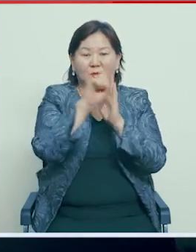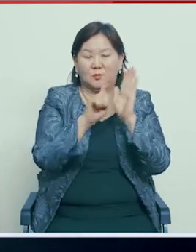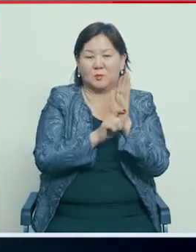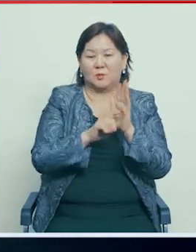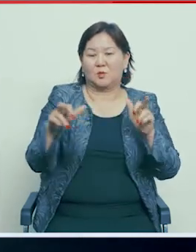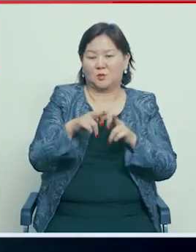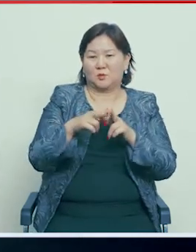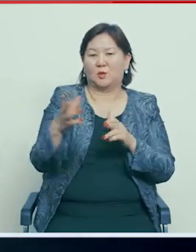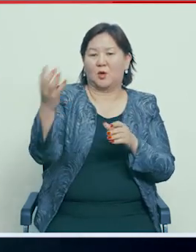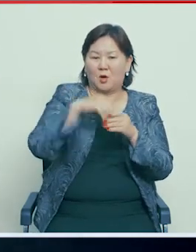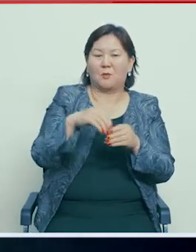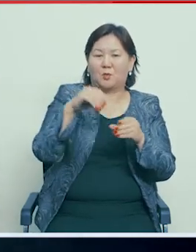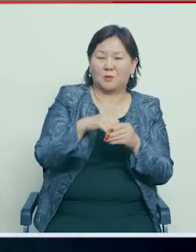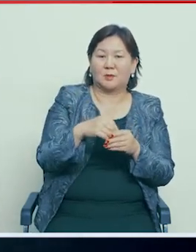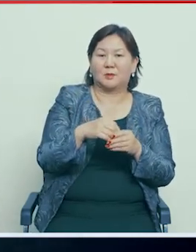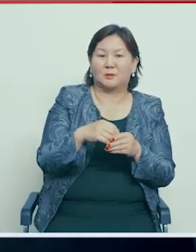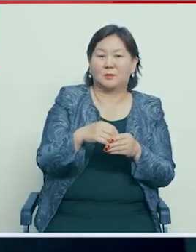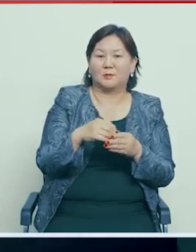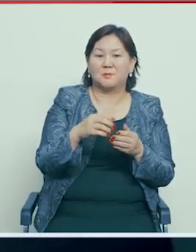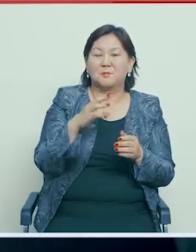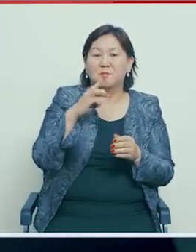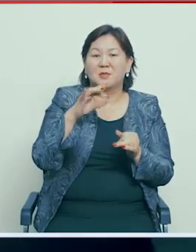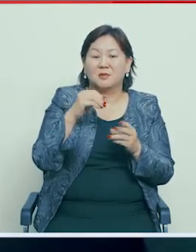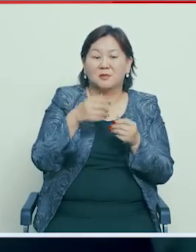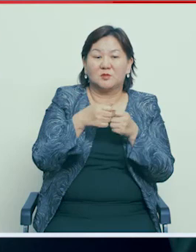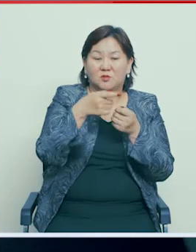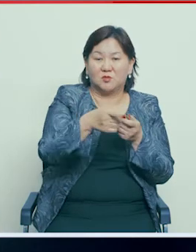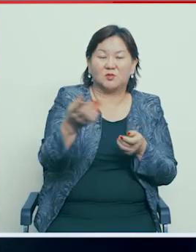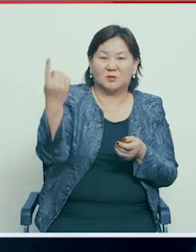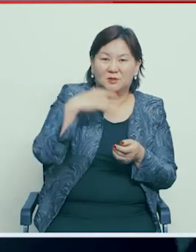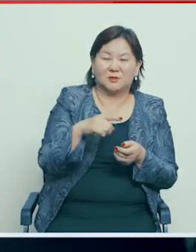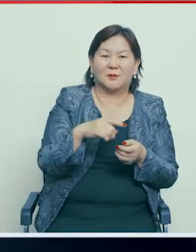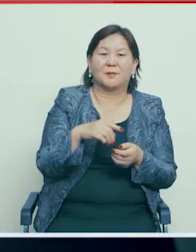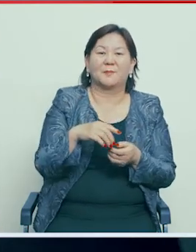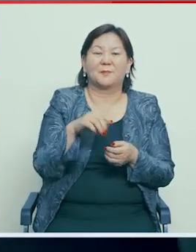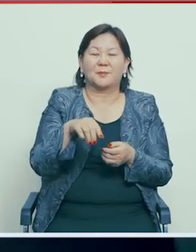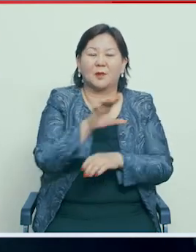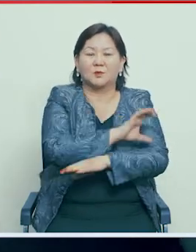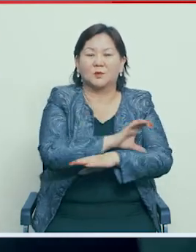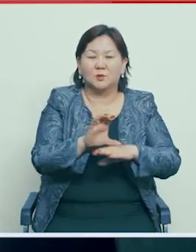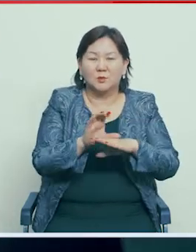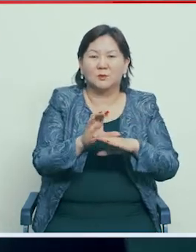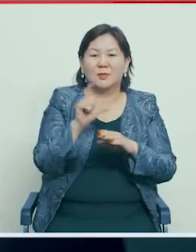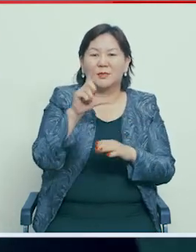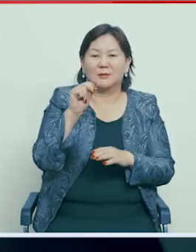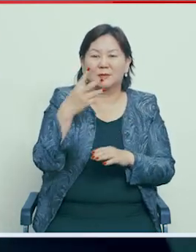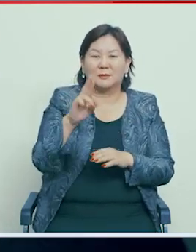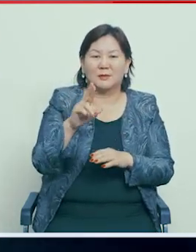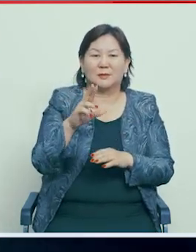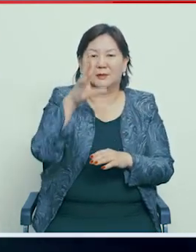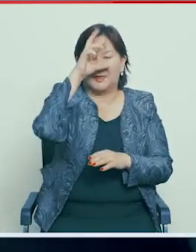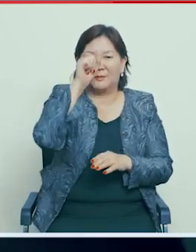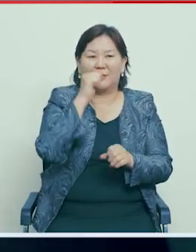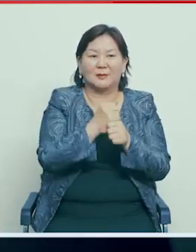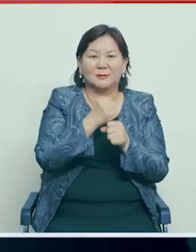бэрхшээлээр их хамруулаараа. Одоо гэдэг нэг мессеж өгөх гэж ирж байгаа. Тэгээд яг тэр сургалтыг бүрийн элчин сайдын яамны ажилчид